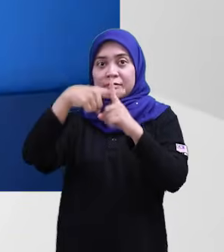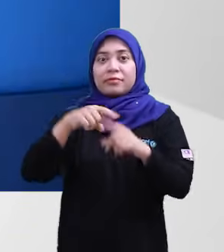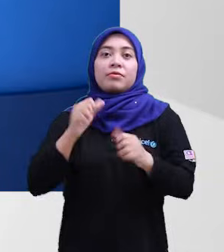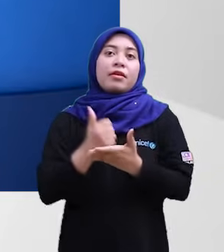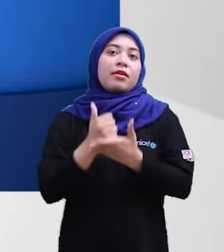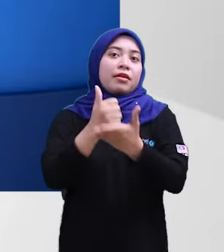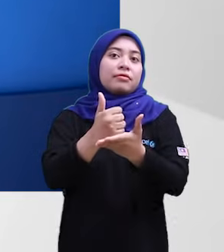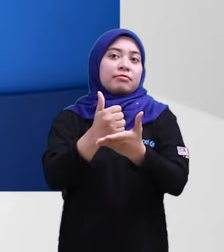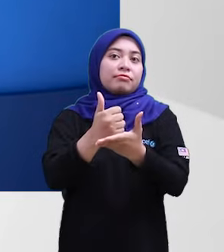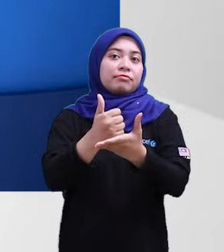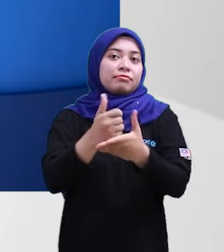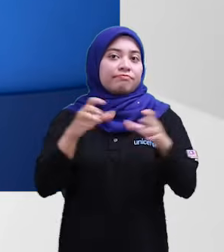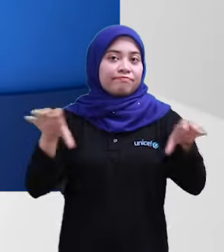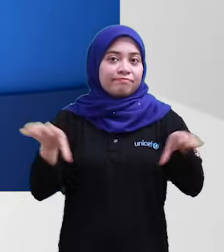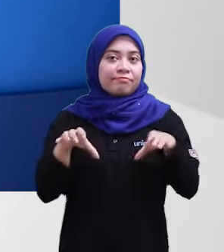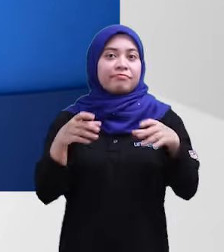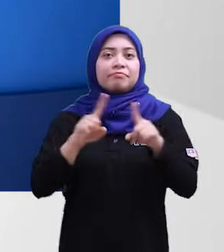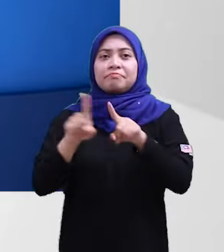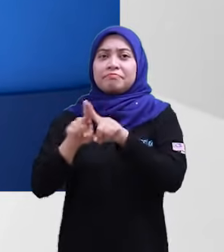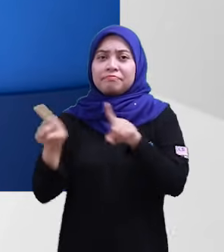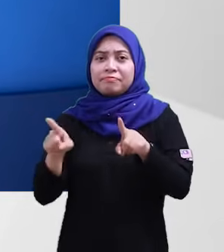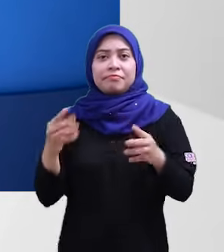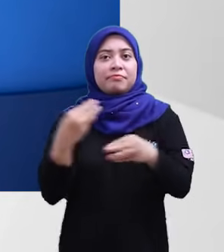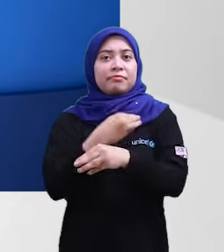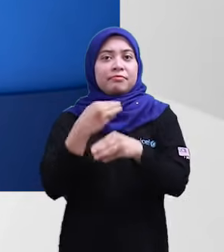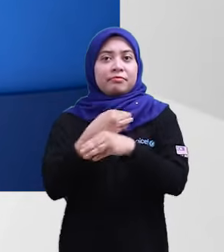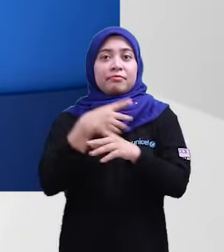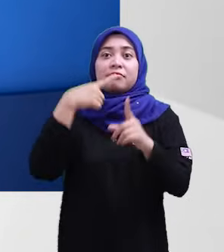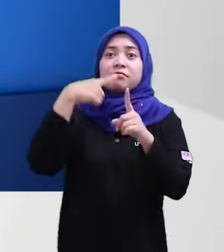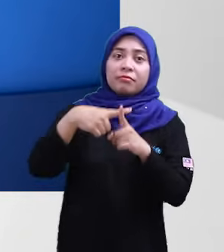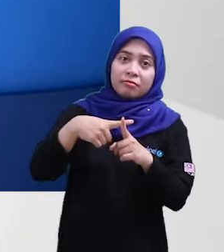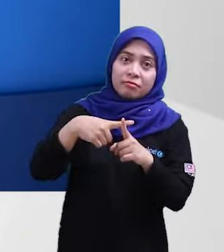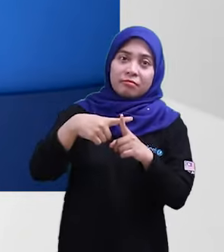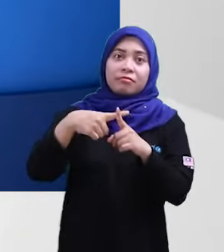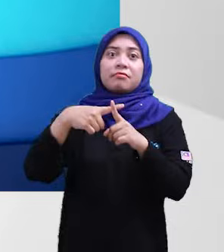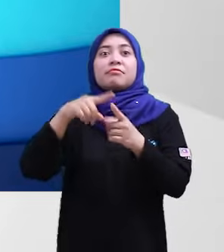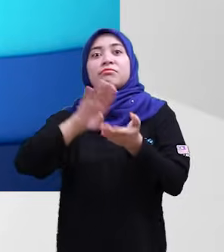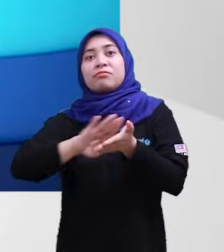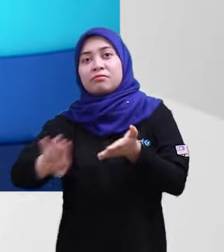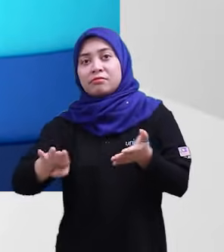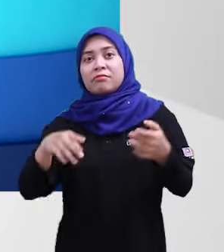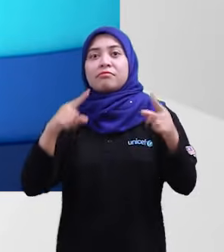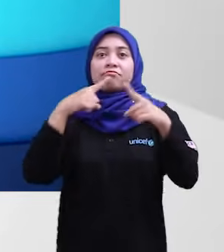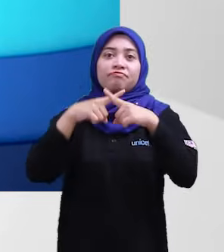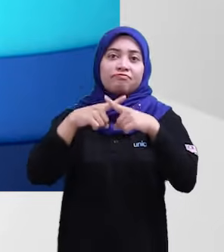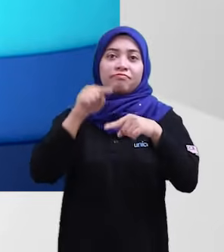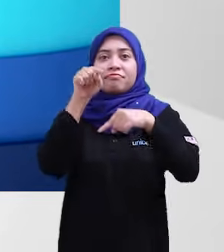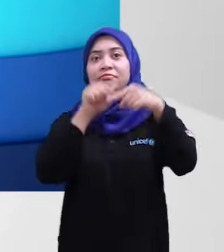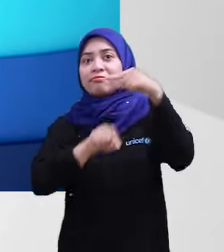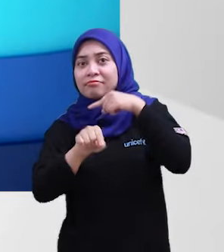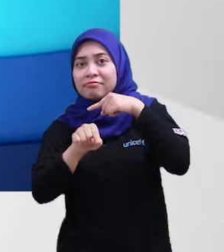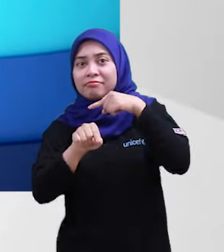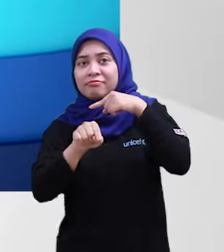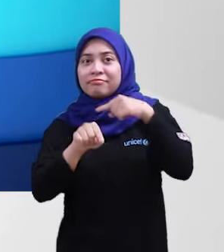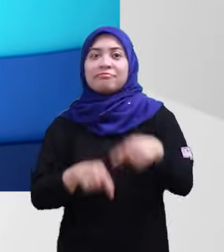Python juga boleh membantu kita melaksanakan pelbagai jenis operasi asas matematik seperti tambah, tolak, darab dan